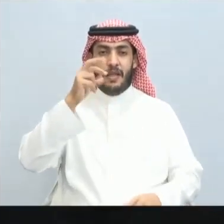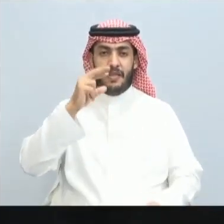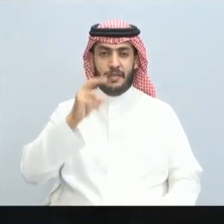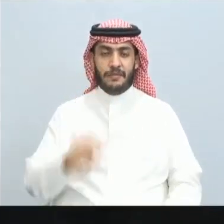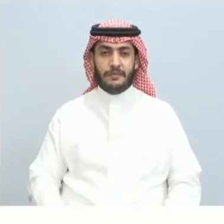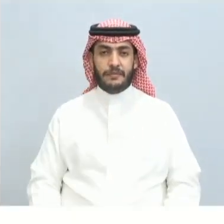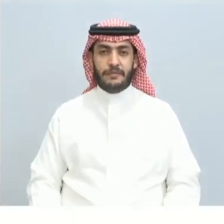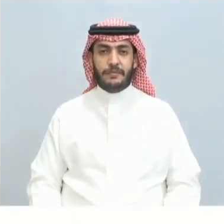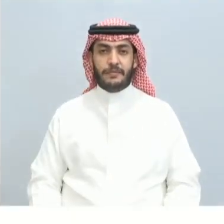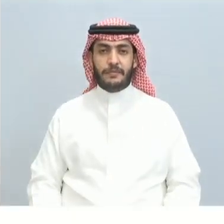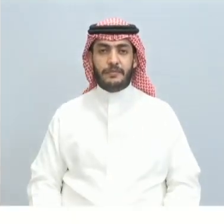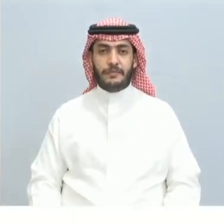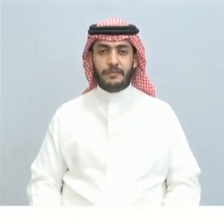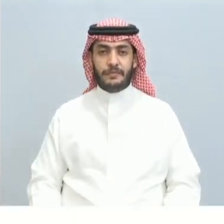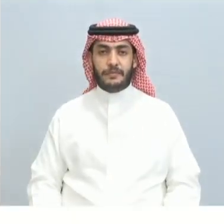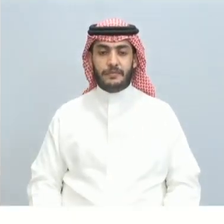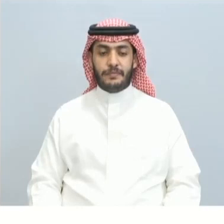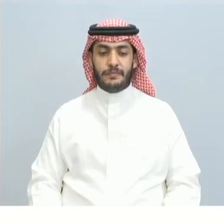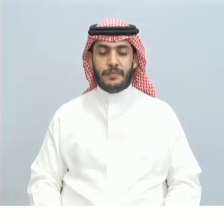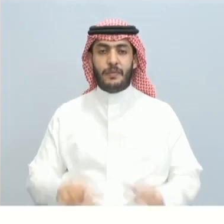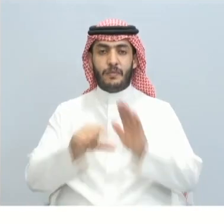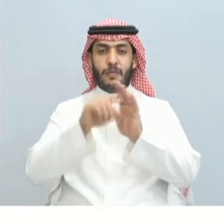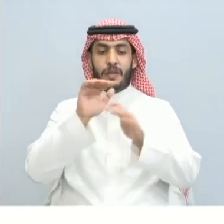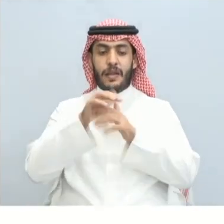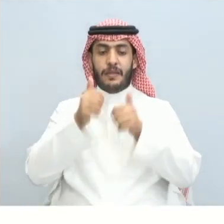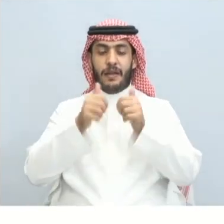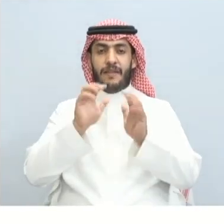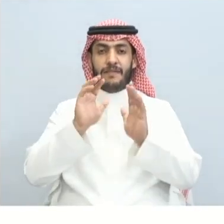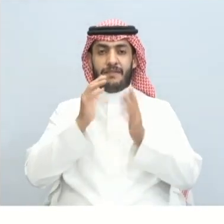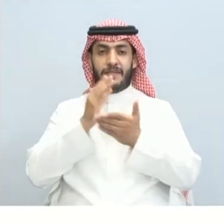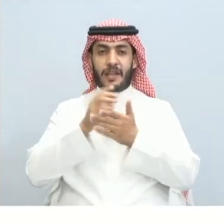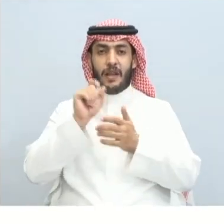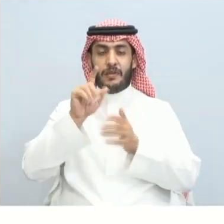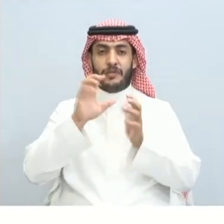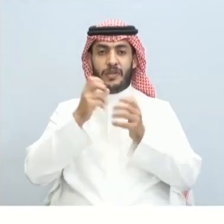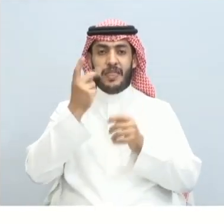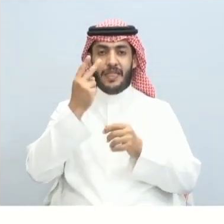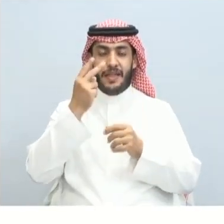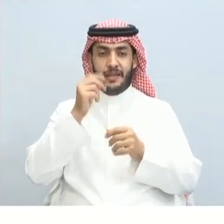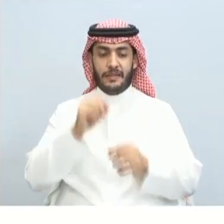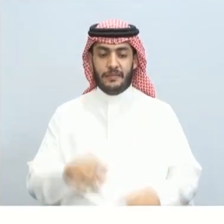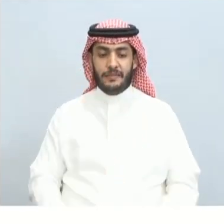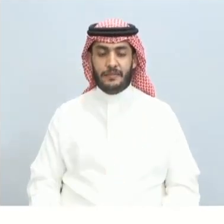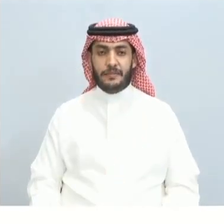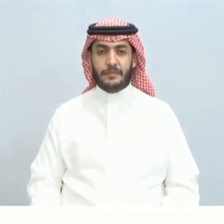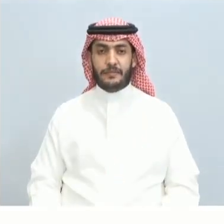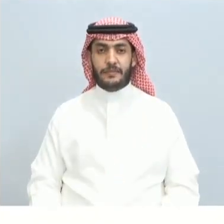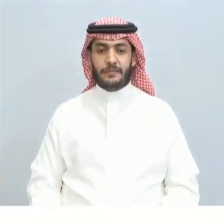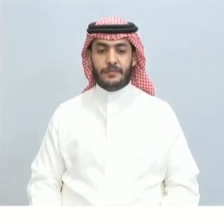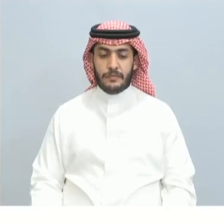القرعاوي اذا موضوع الدرس هو اختبار الفصل الاول الجزء الثاني من هذا الدرس